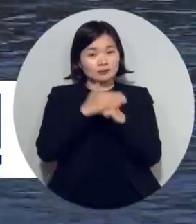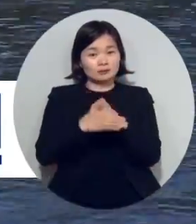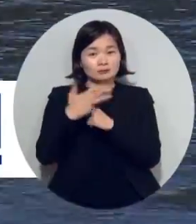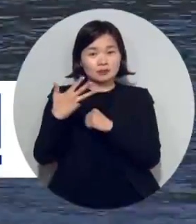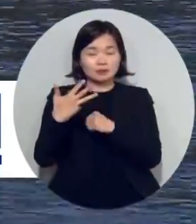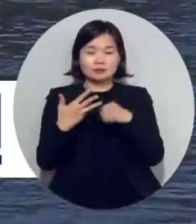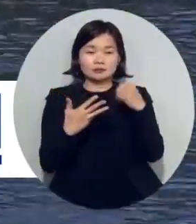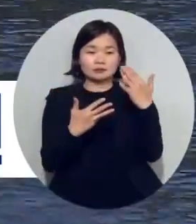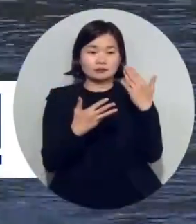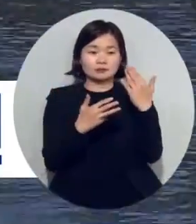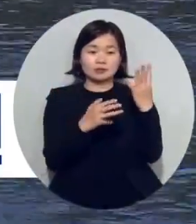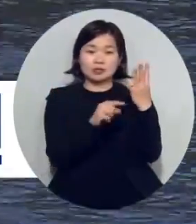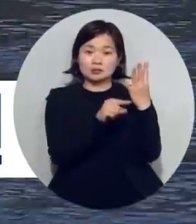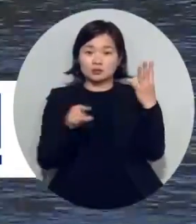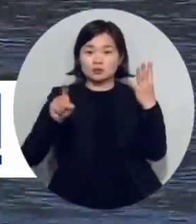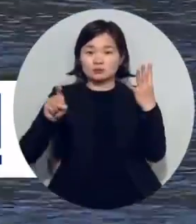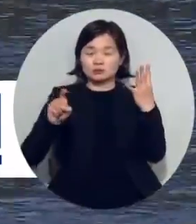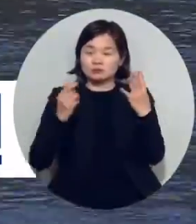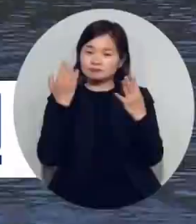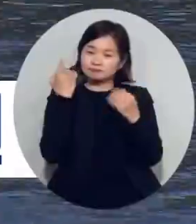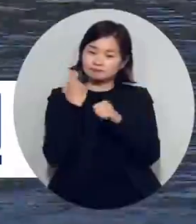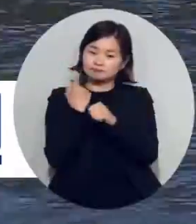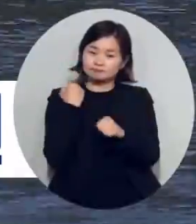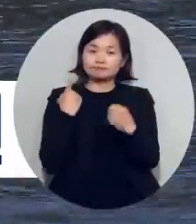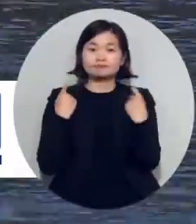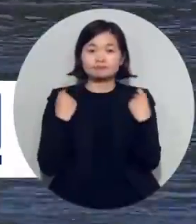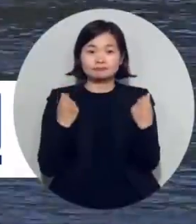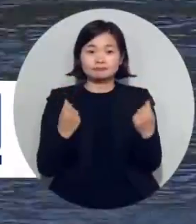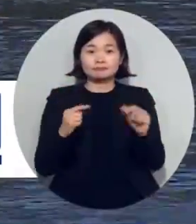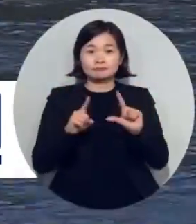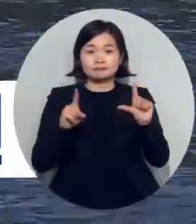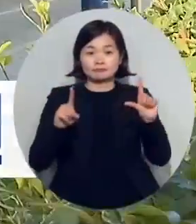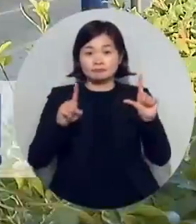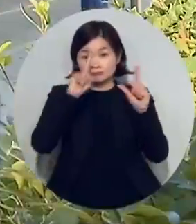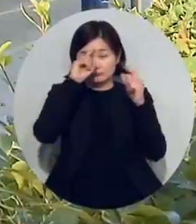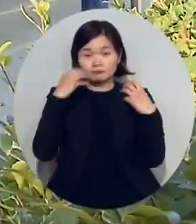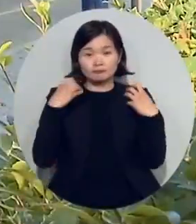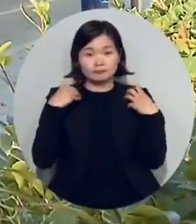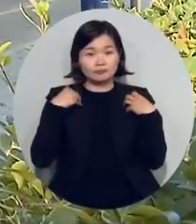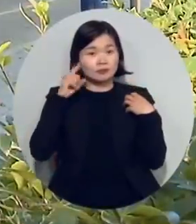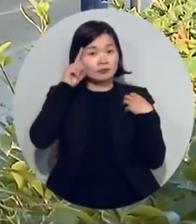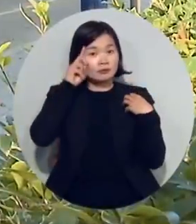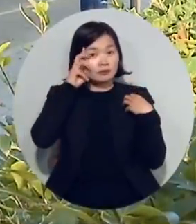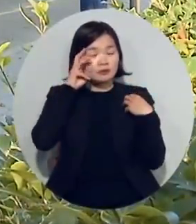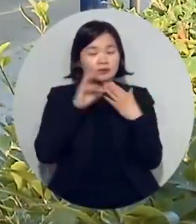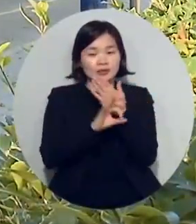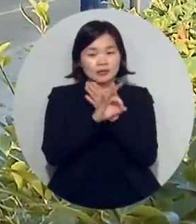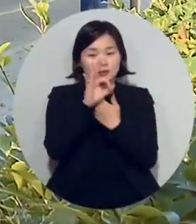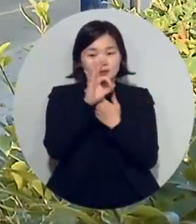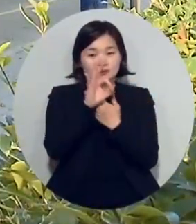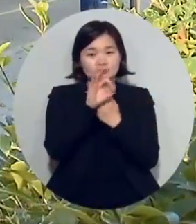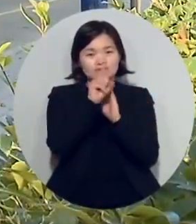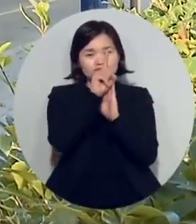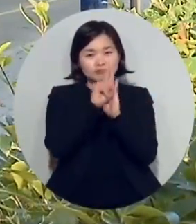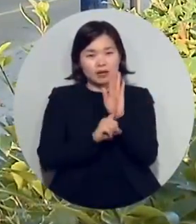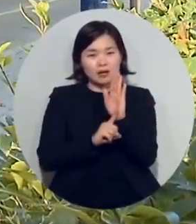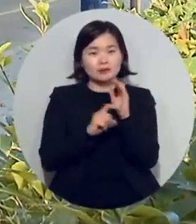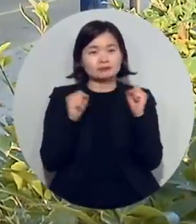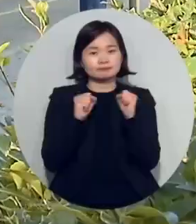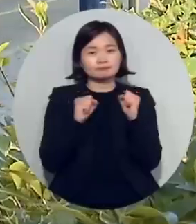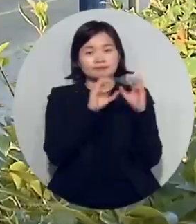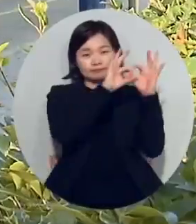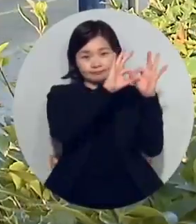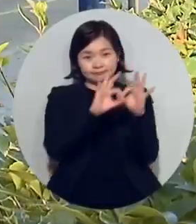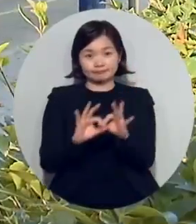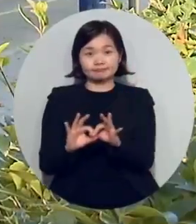4도에서 10도로 평년과 비슷하겠습니다 대구 지방 기상청은 당분간 아침에는 영하권 추위가 이어질 것으로